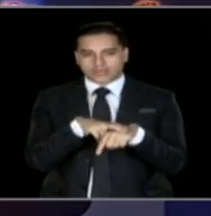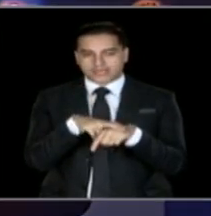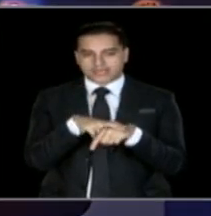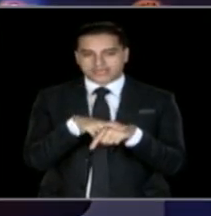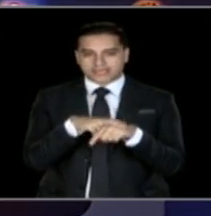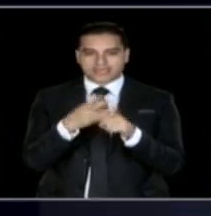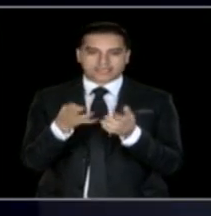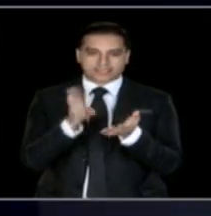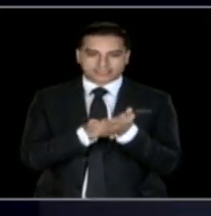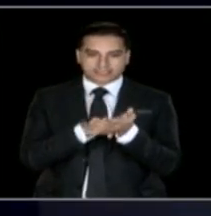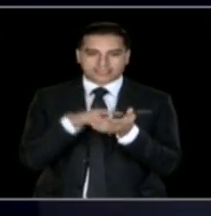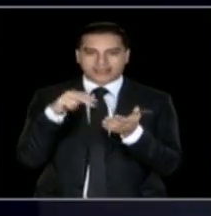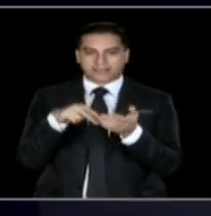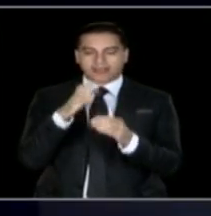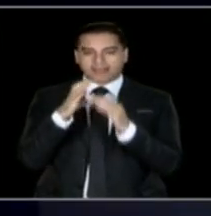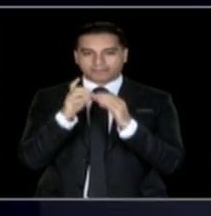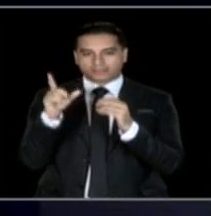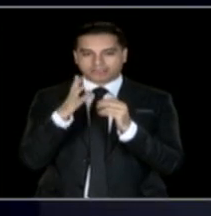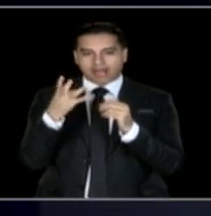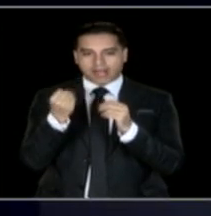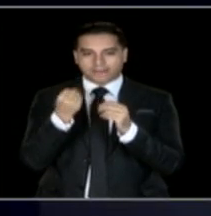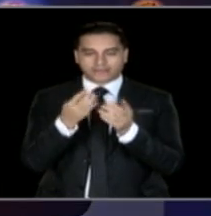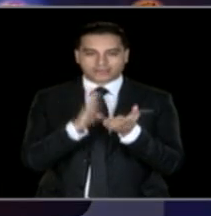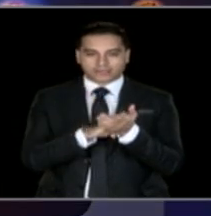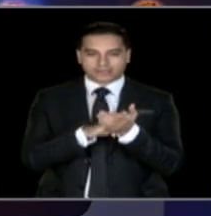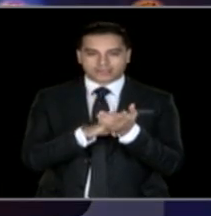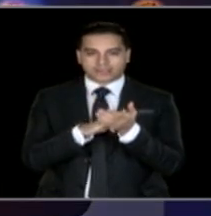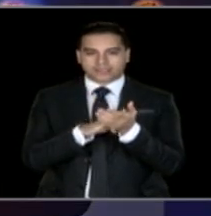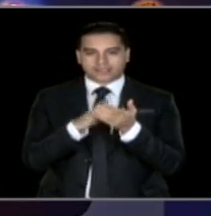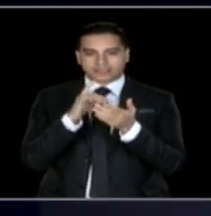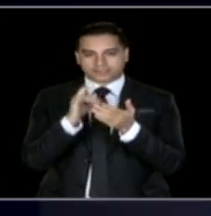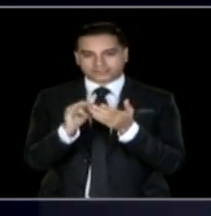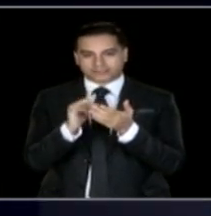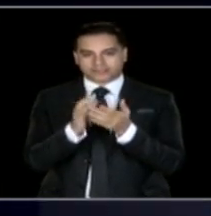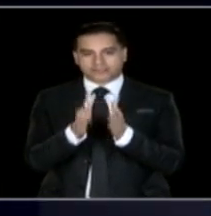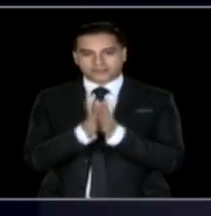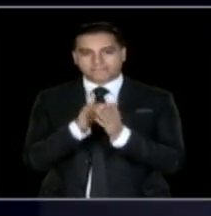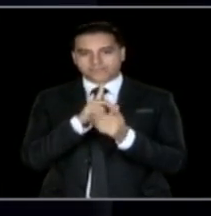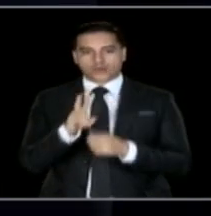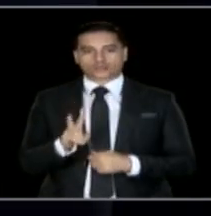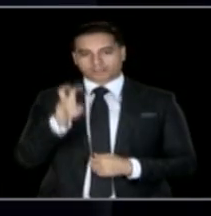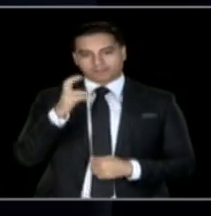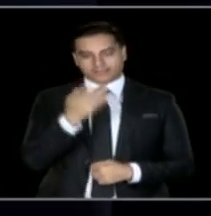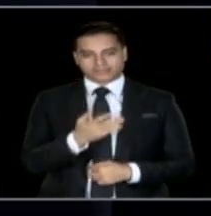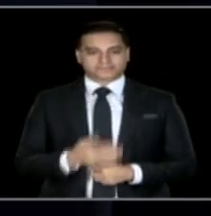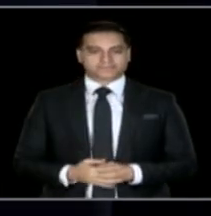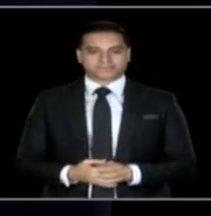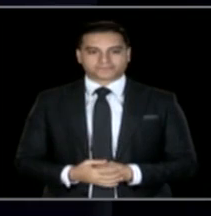صح؟ 8. 8 ب40 نقطة. بين نقطة و10 نقط هدية. 50. بقيتوا